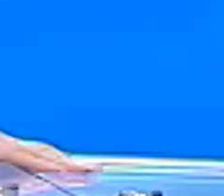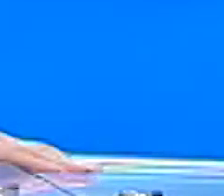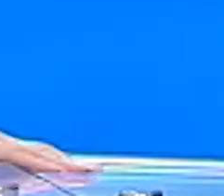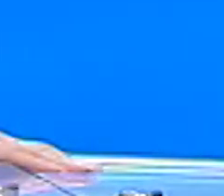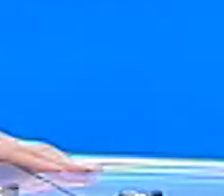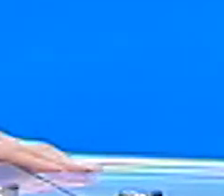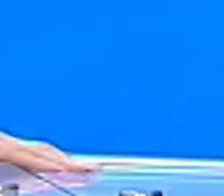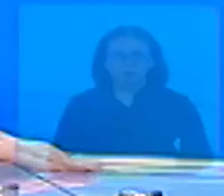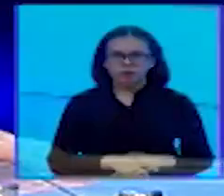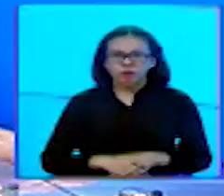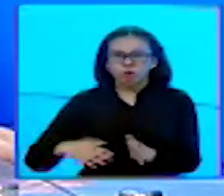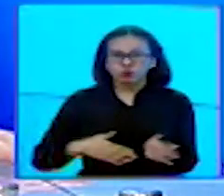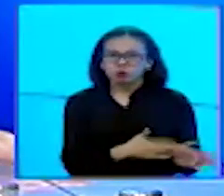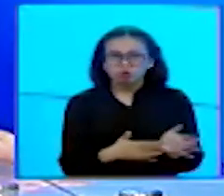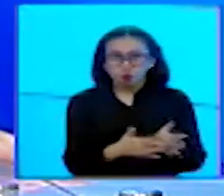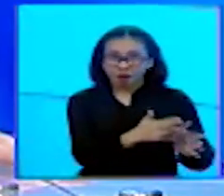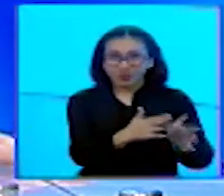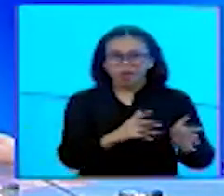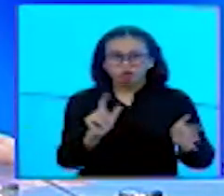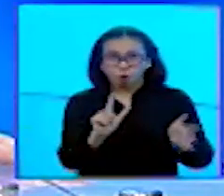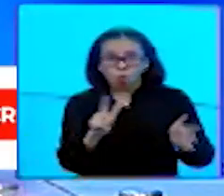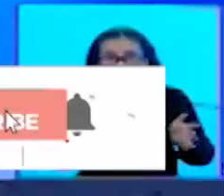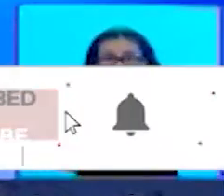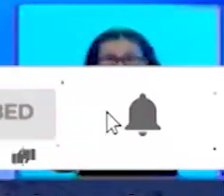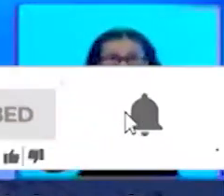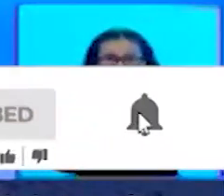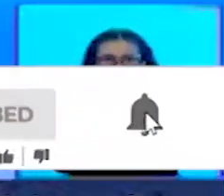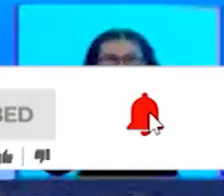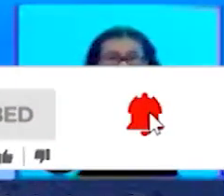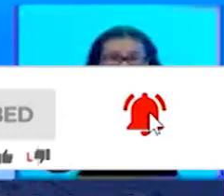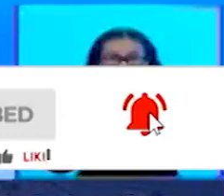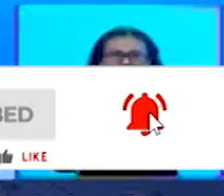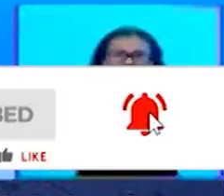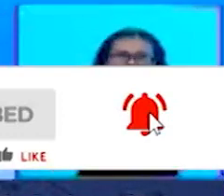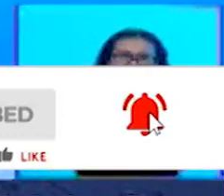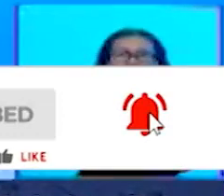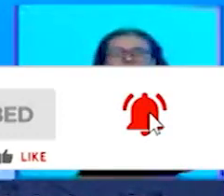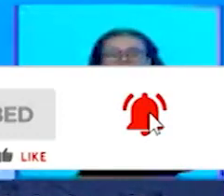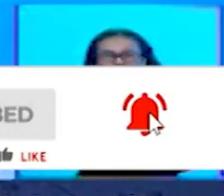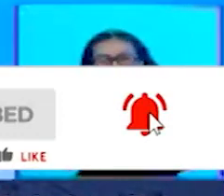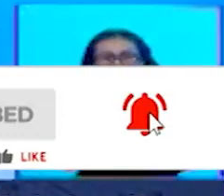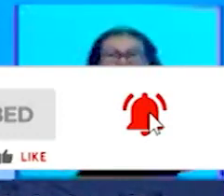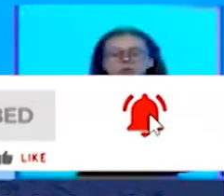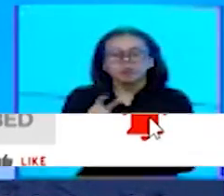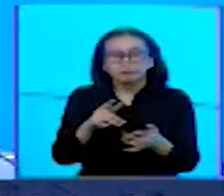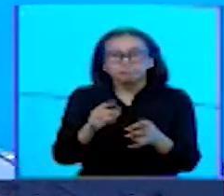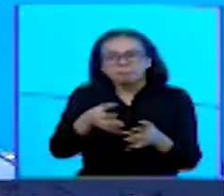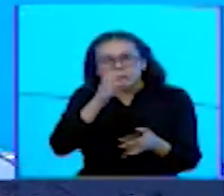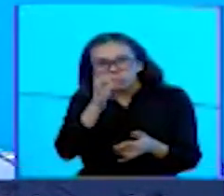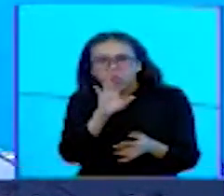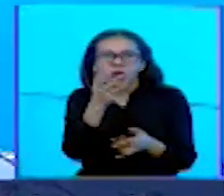Kembali bersama kami pemirsa, air sungai Bengawan Solo yang menjadi bahan utama air bersih di kota Solo, Jawa Tengah tercemar limbah